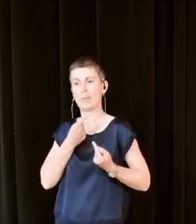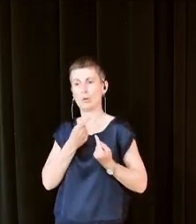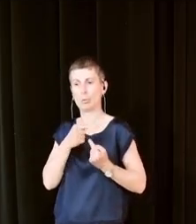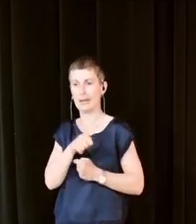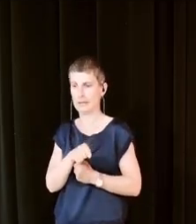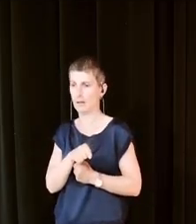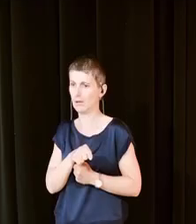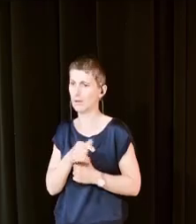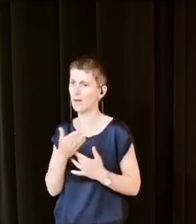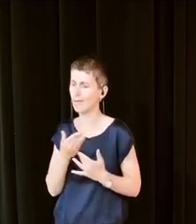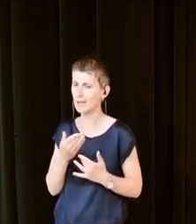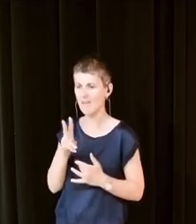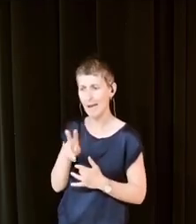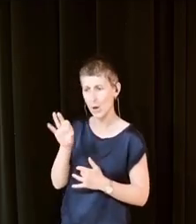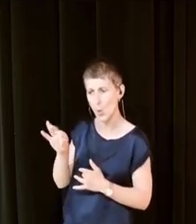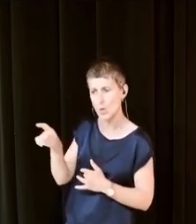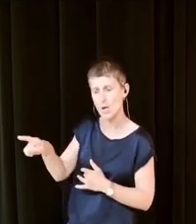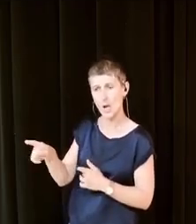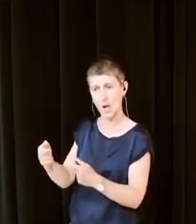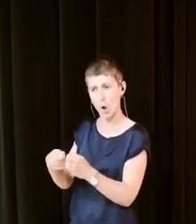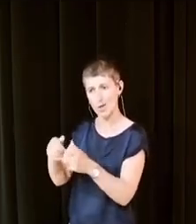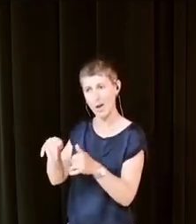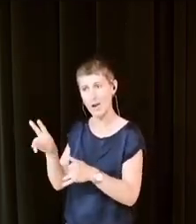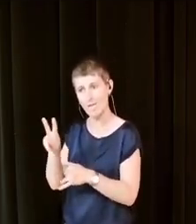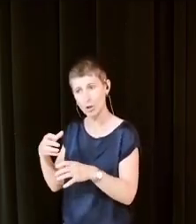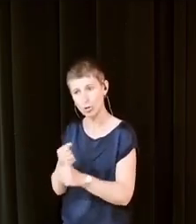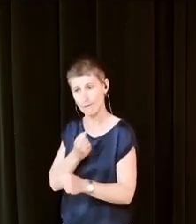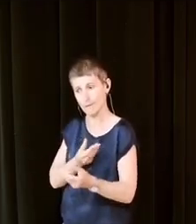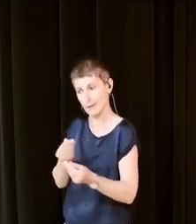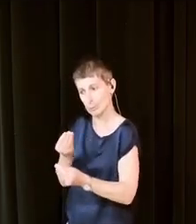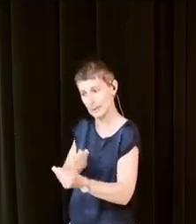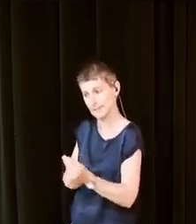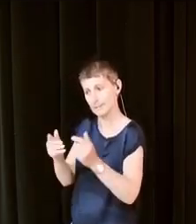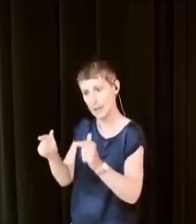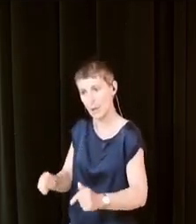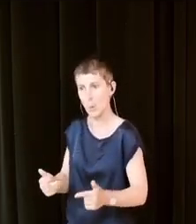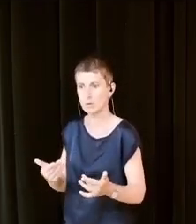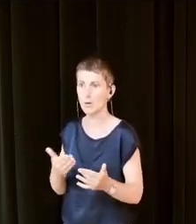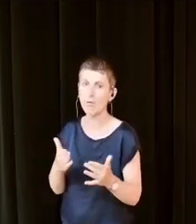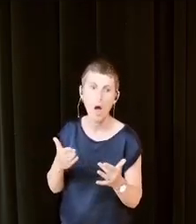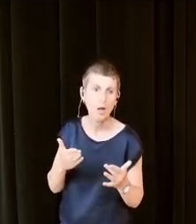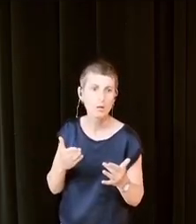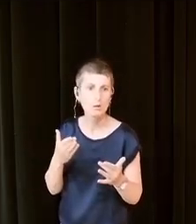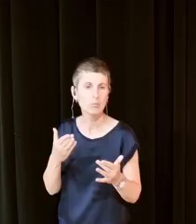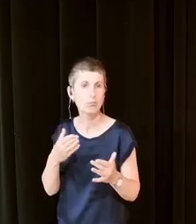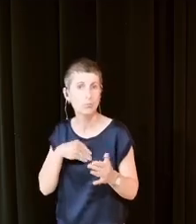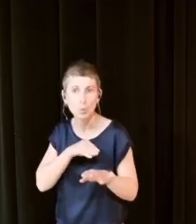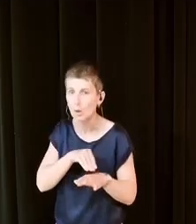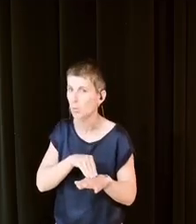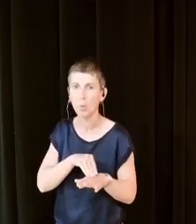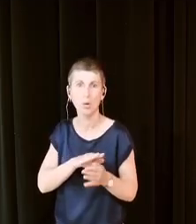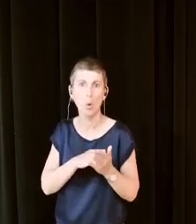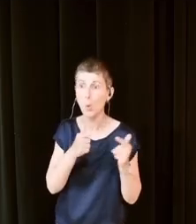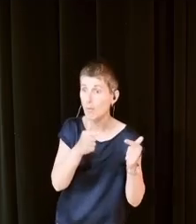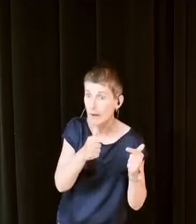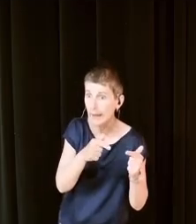Team hat denn gerade einen guten Kontakt zu demjenigen? Wer kommt in ein Gespräch? Und manchmal ist es mehr die Pflege als der Arzt oder vielleicht die Psychotherapeutin. Und dann ist das auch gut.